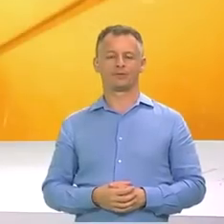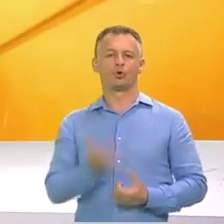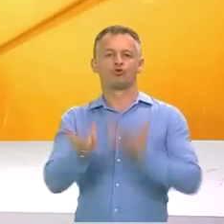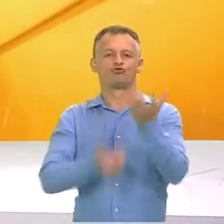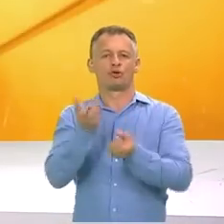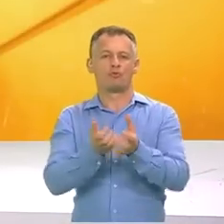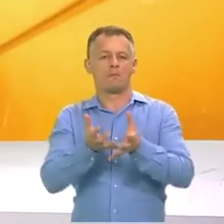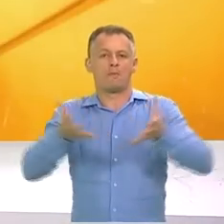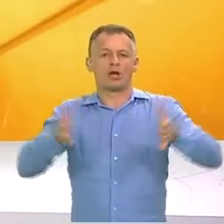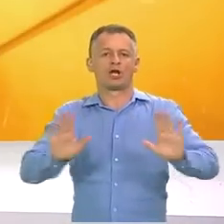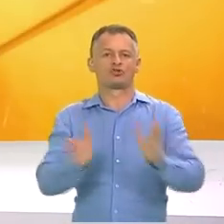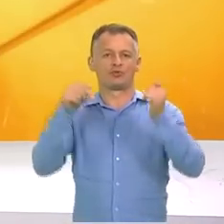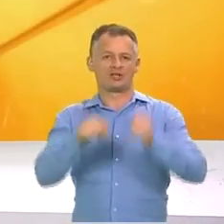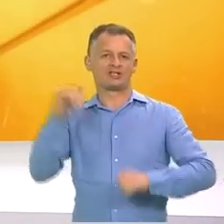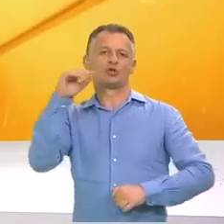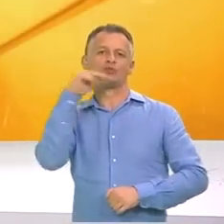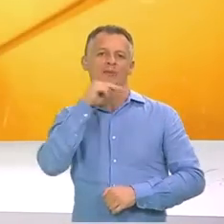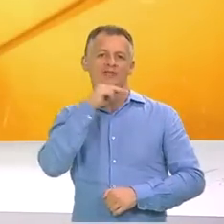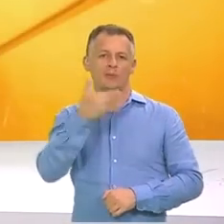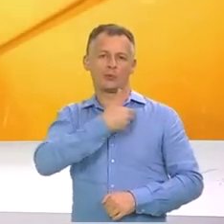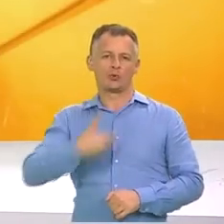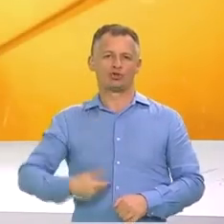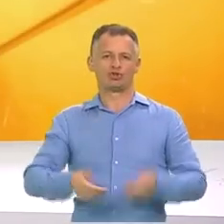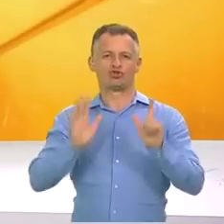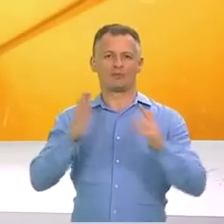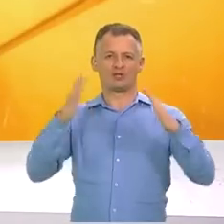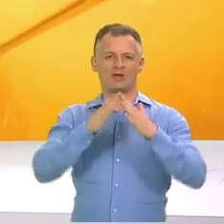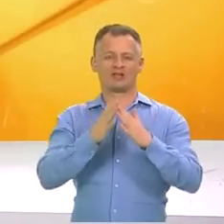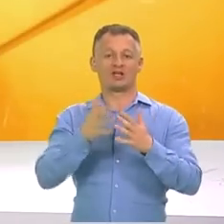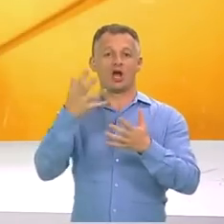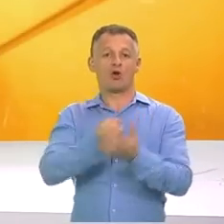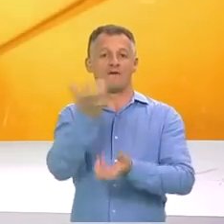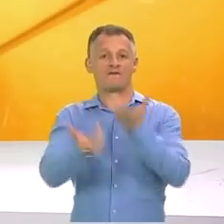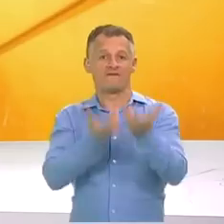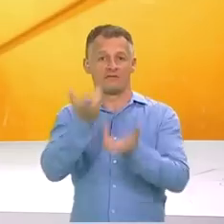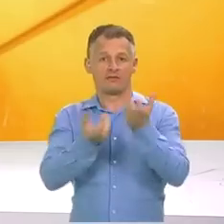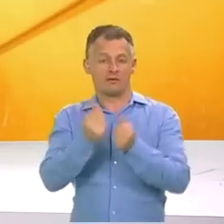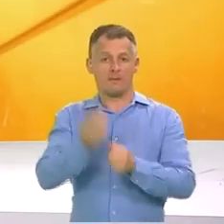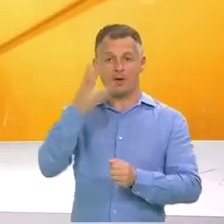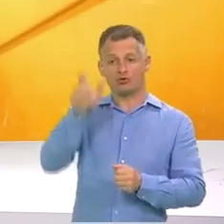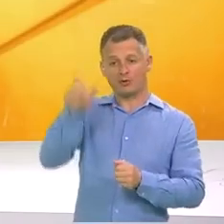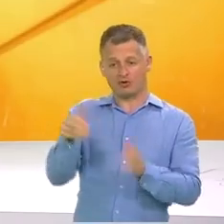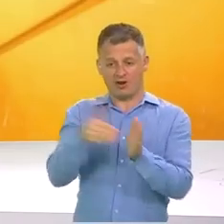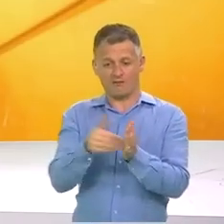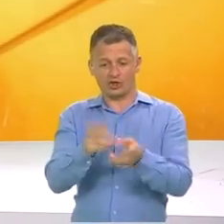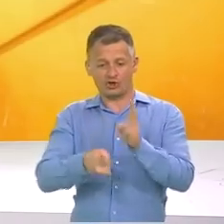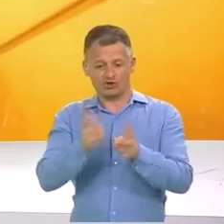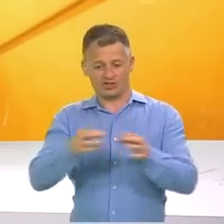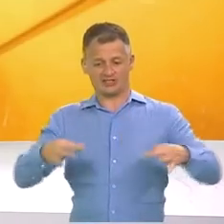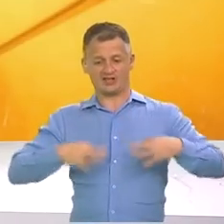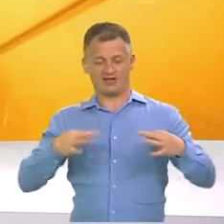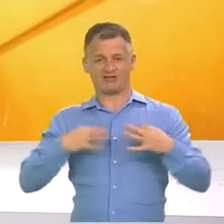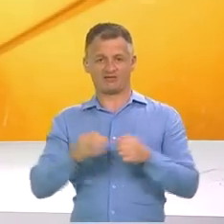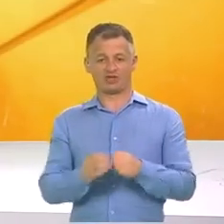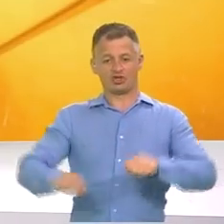Un incendiu de proporție a izbucnit în această după-amiază în București. 17 case au fost cuprinse de flăcări, iar 4 oameni au avut nevoie de îngrijiri medicale.